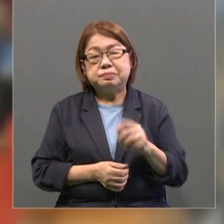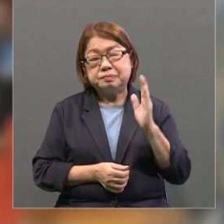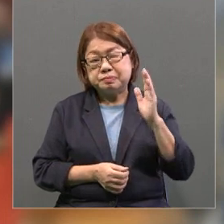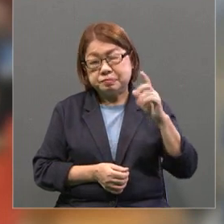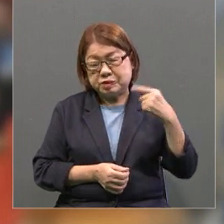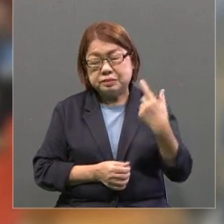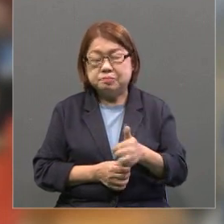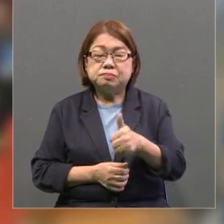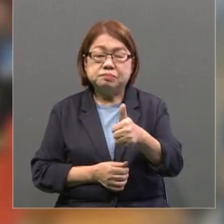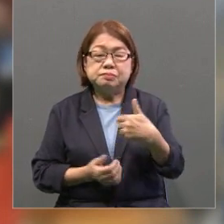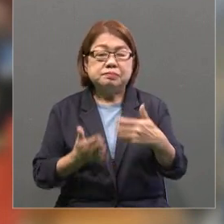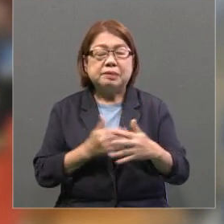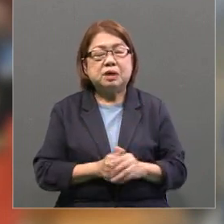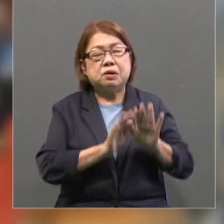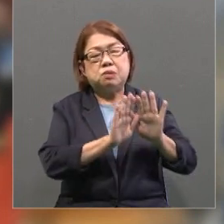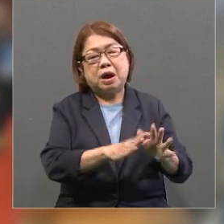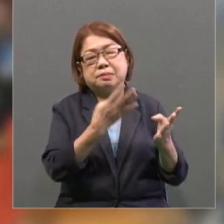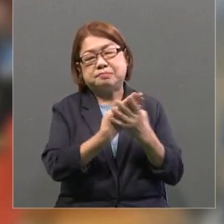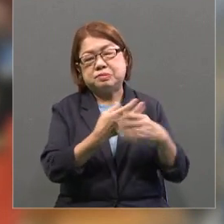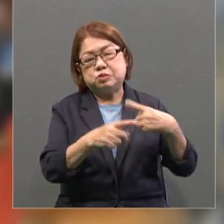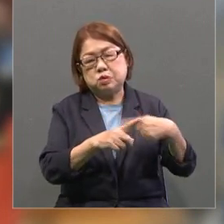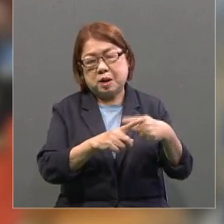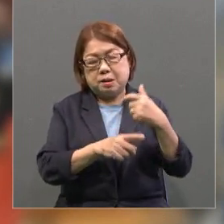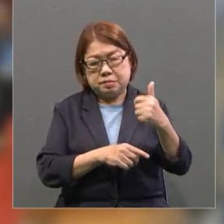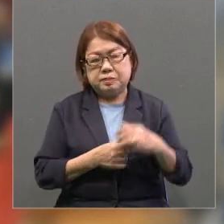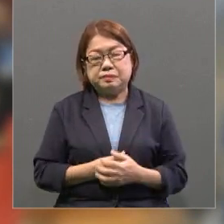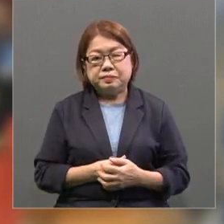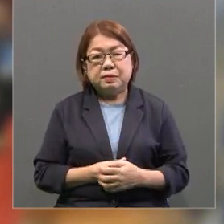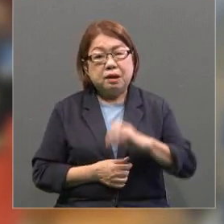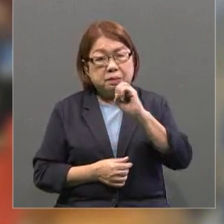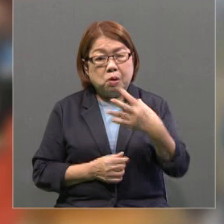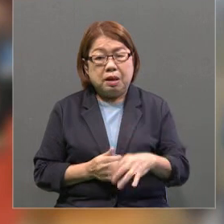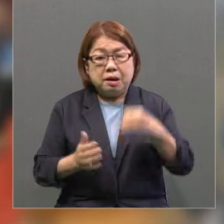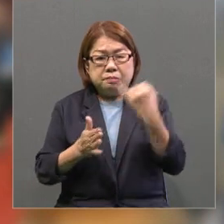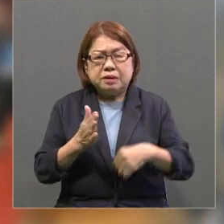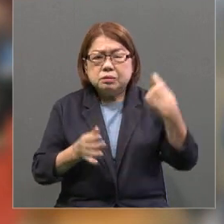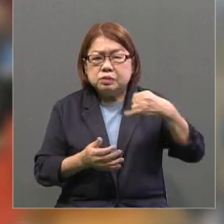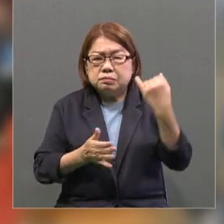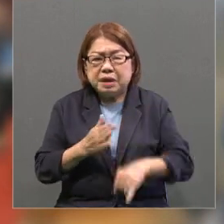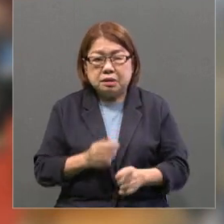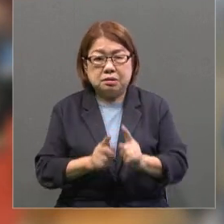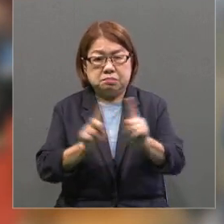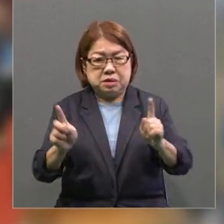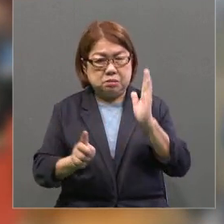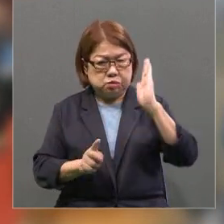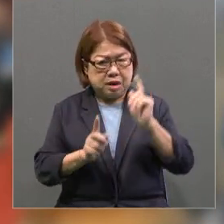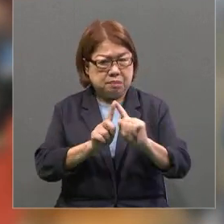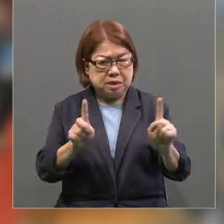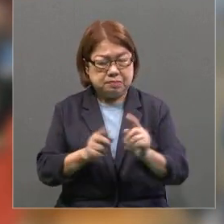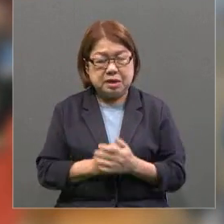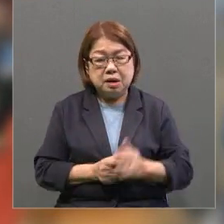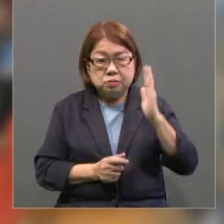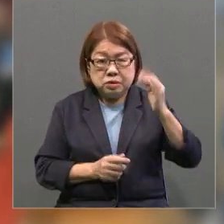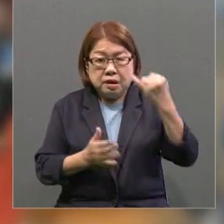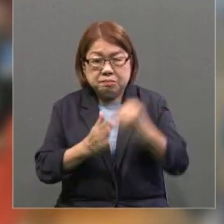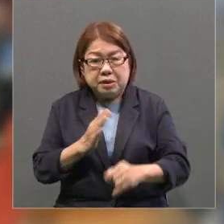ศาลจึงอนุญาตให้ฝากขังได้อย่างที่บอกคุณผู้ชมไปว่าข้อหาของมิ้นไม่เหมือน Jackและข้อ